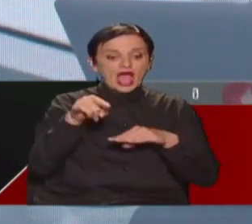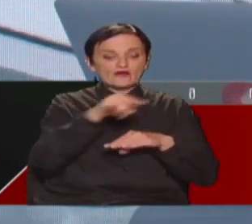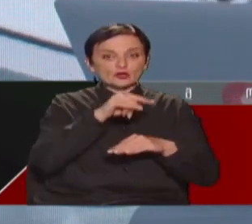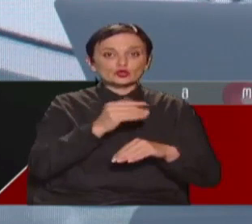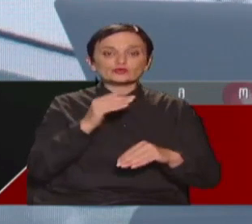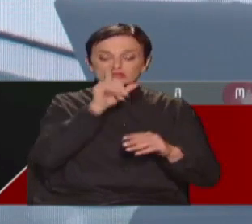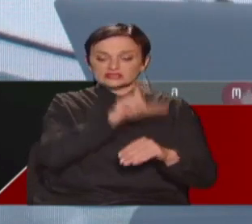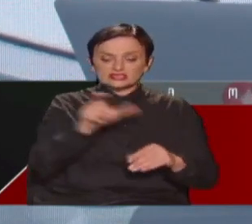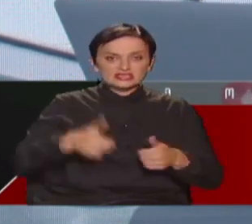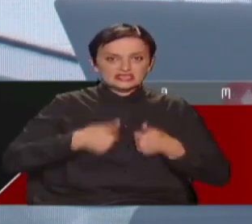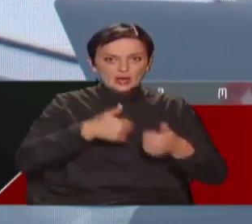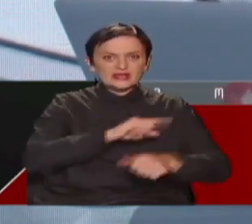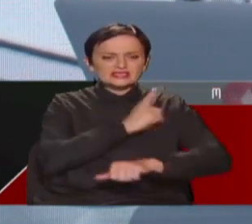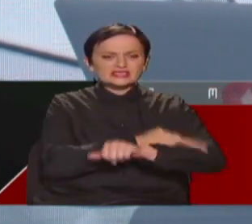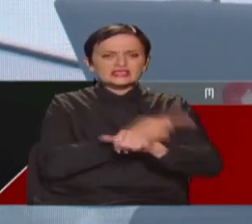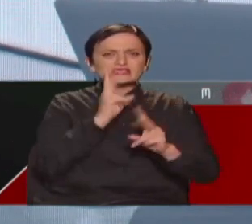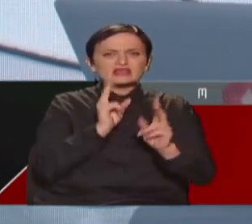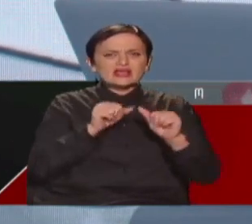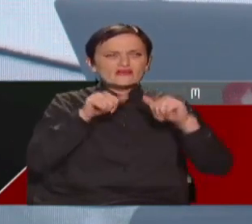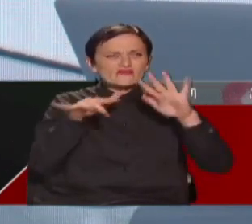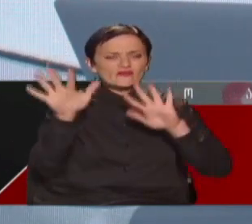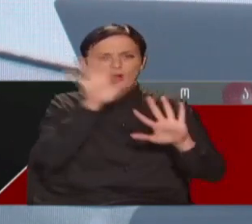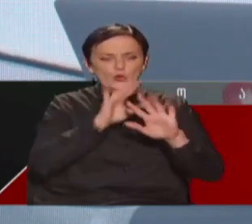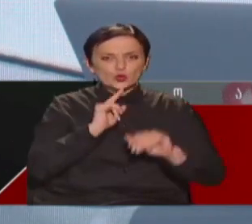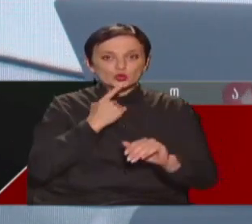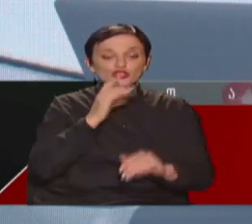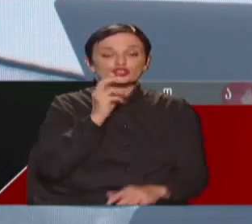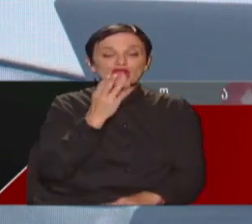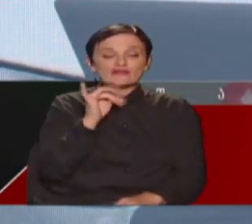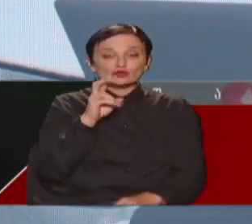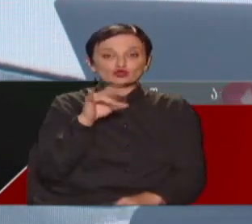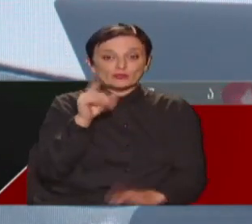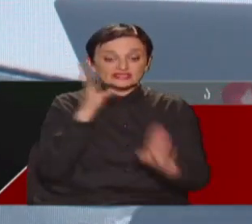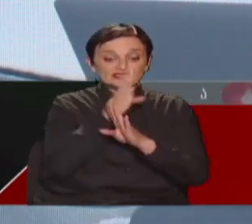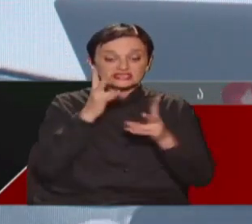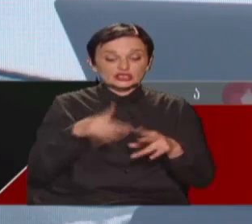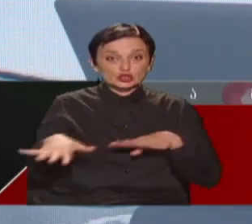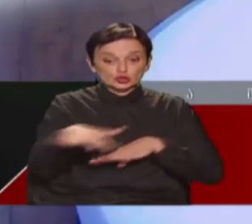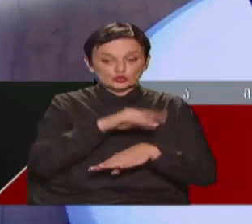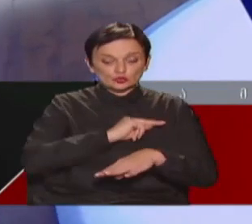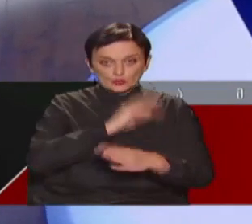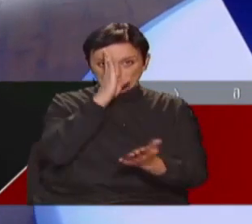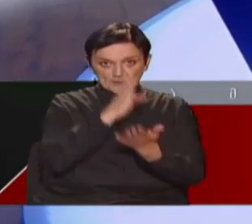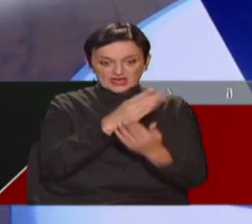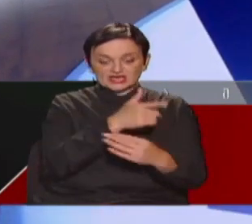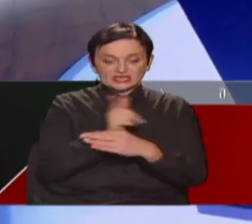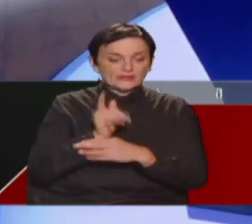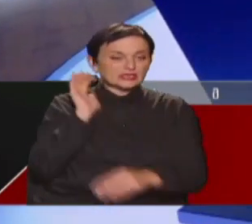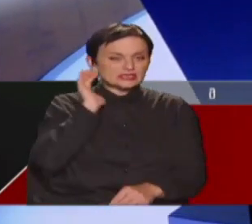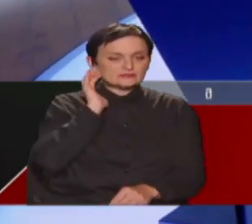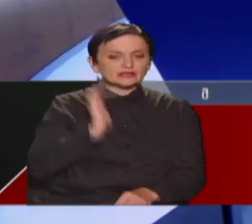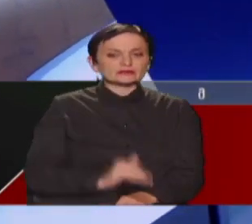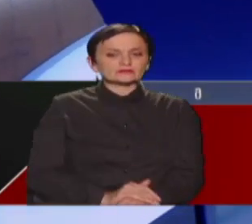Socchali, Zalis, Dahmare, Bazilieri, Dakwamliane, Bizgamo, Ucirs. Și au asumat Zemușeau, Stichii, Zona și detalii Bitis Pirda. Pireterși guierteba, cealva